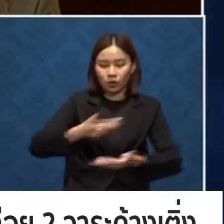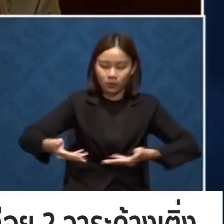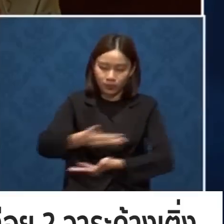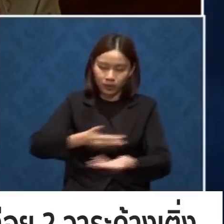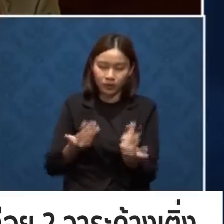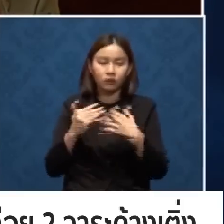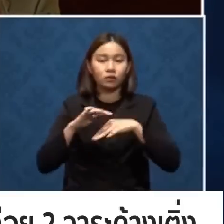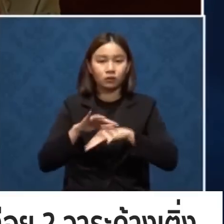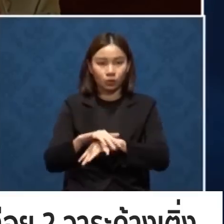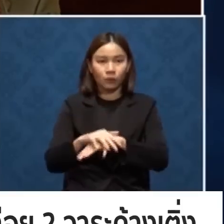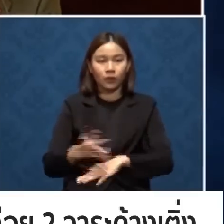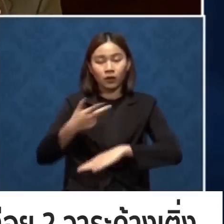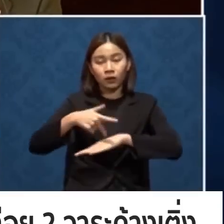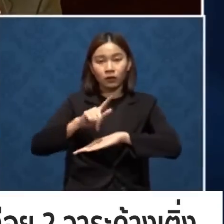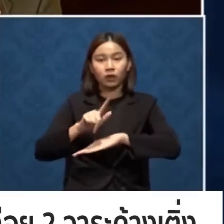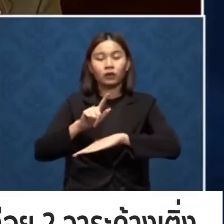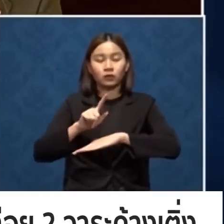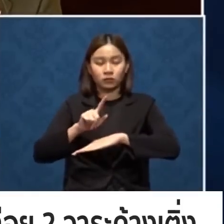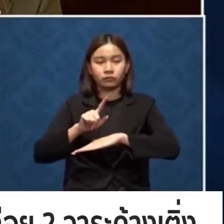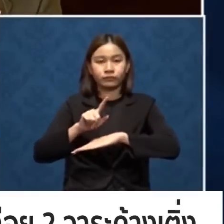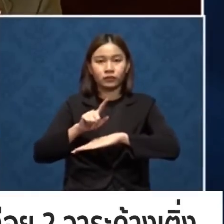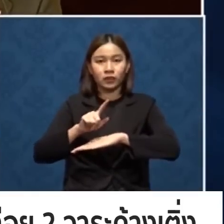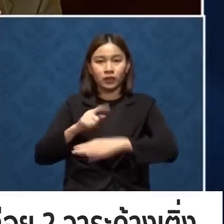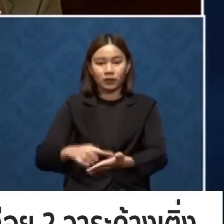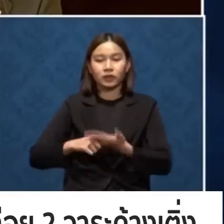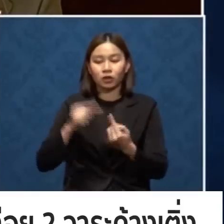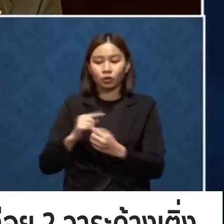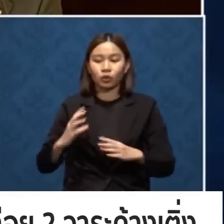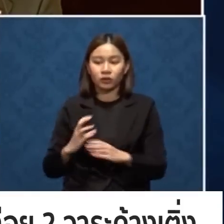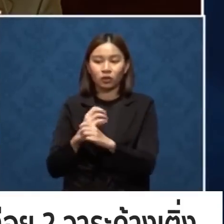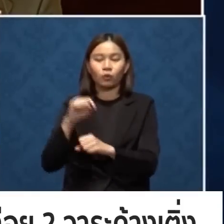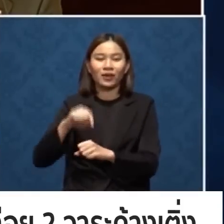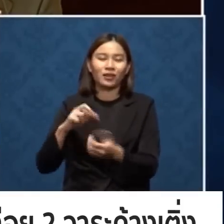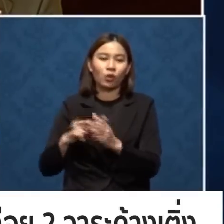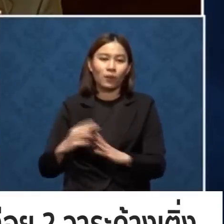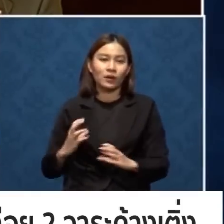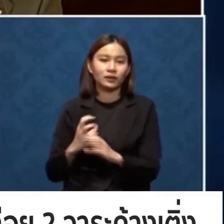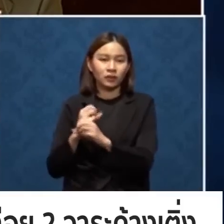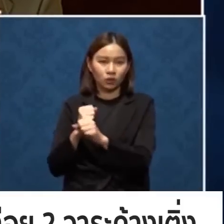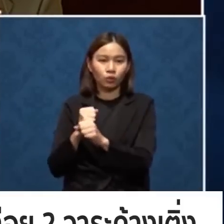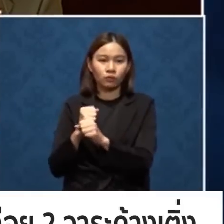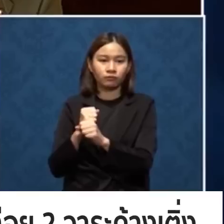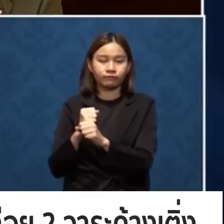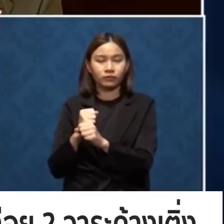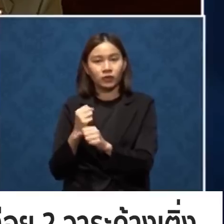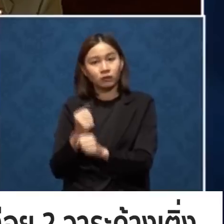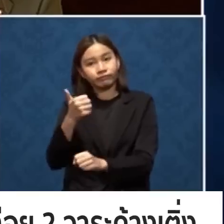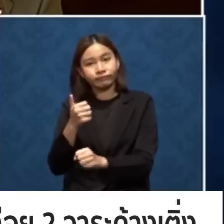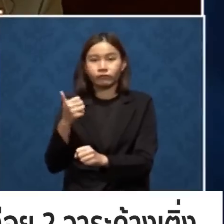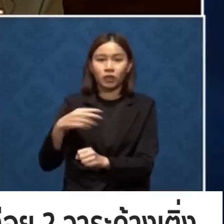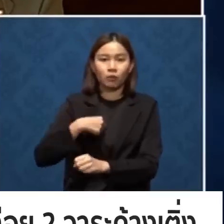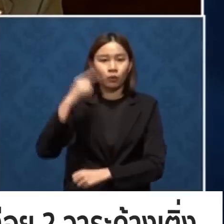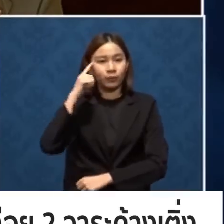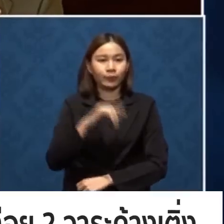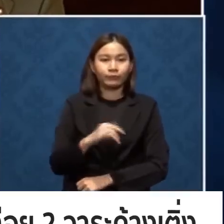ะนี่หมอชนน่านน่ะรู้มั้ยหมอชนน่านไม่ใช่นักกฎหมายนะอาจารย์ชูศักดิ์ศิรินินทร์ฮะ มือกฎหมายอาจารย์สอนกฎหมายเนี่ยนะ